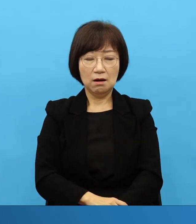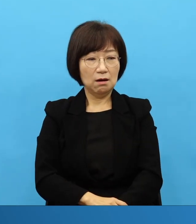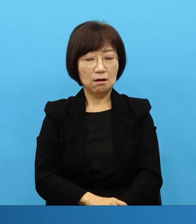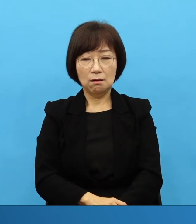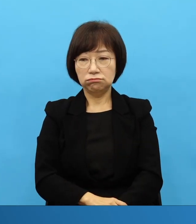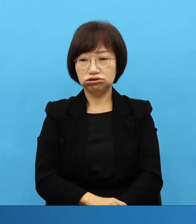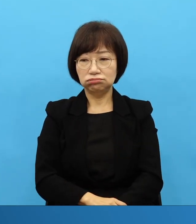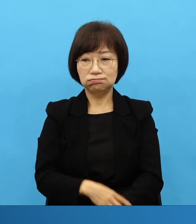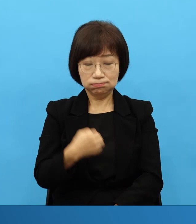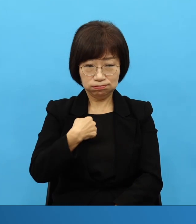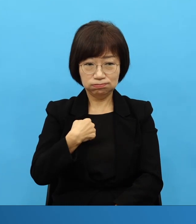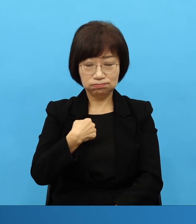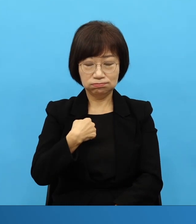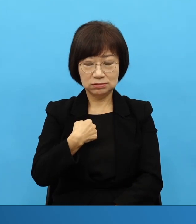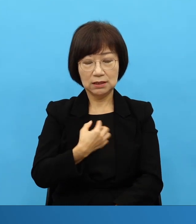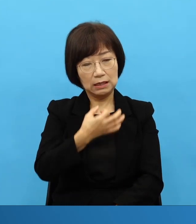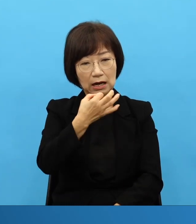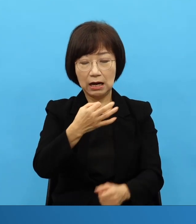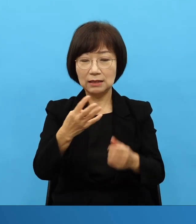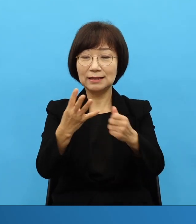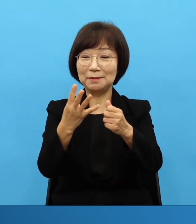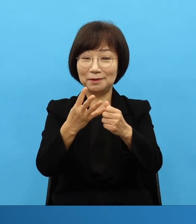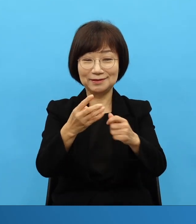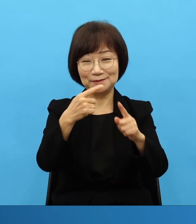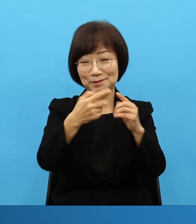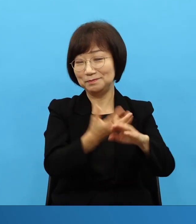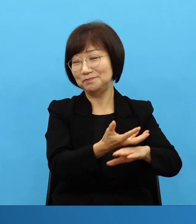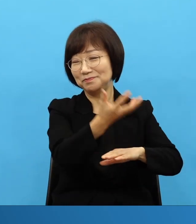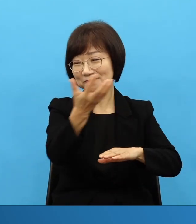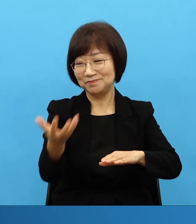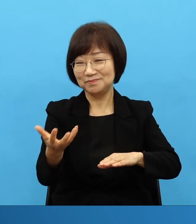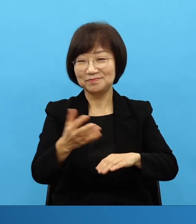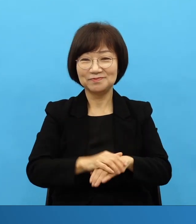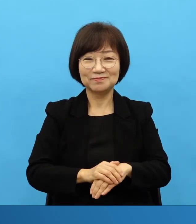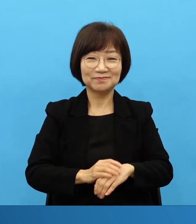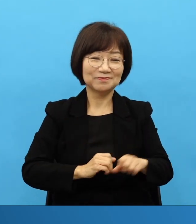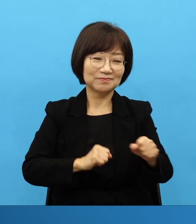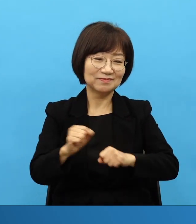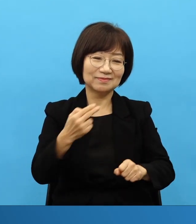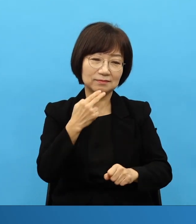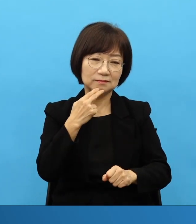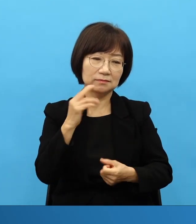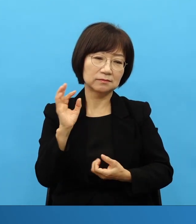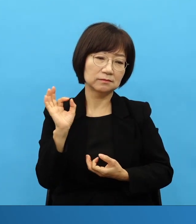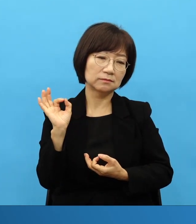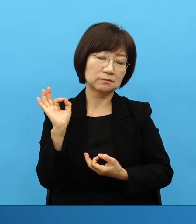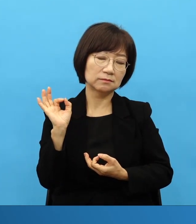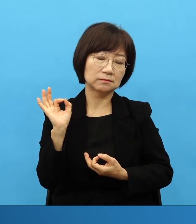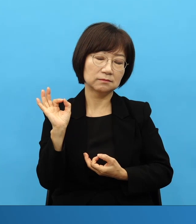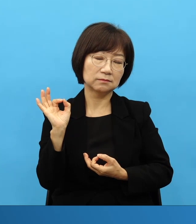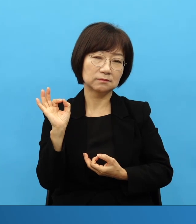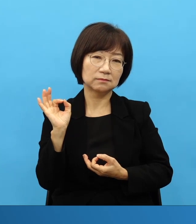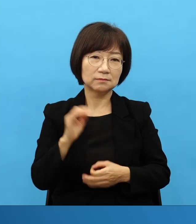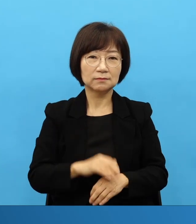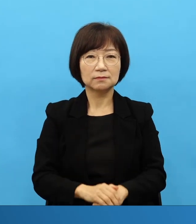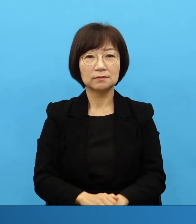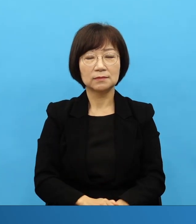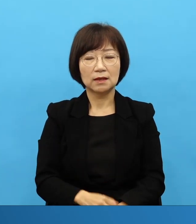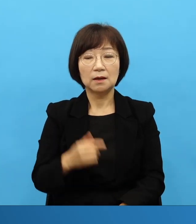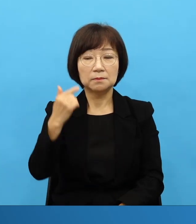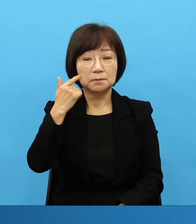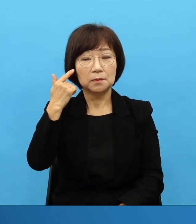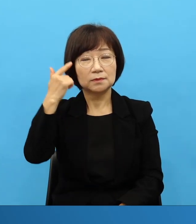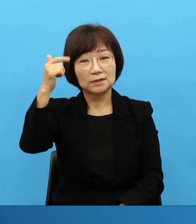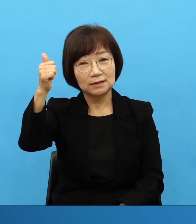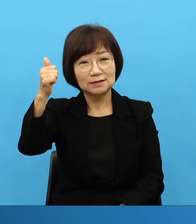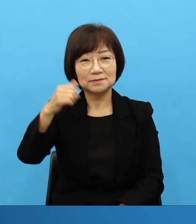can there be a place like this? 그 다음에 간 교회에서는요 아무것도 안 하는 교회예요. Now, the next church I went to, this is a church that did absolutely nothing. 목사님도 장모님도